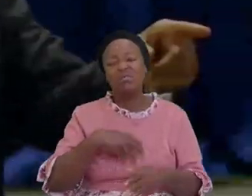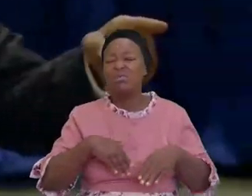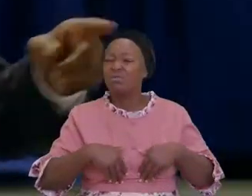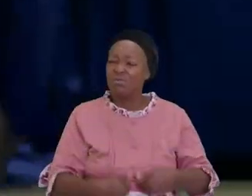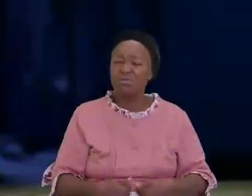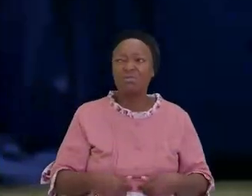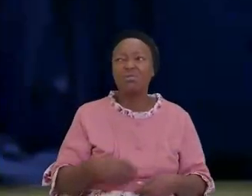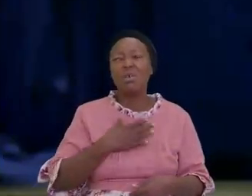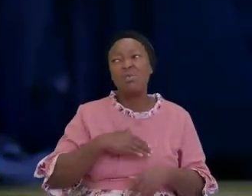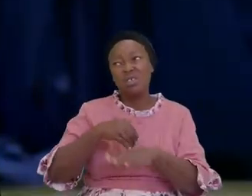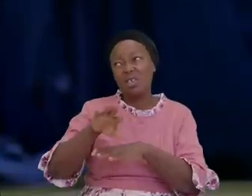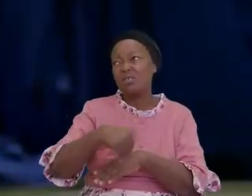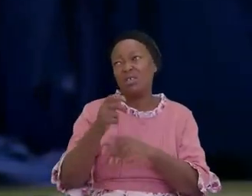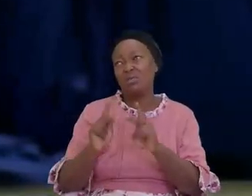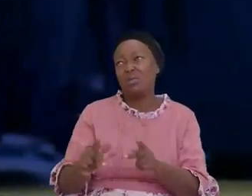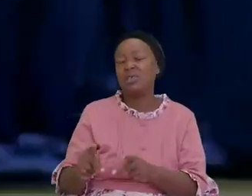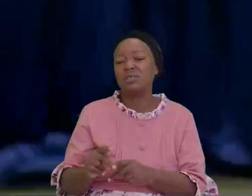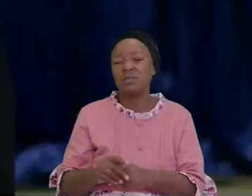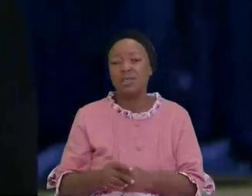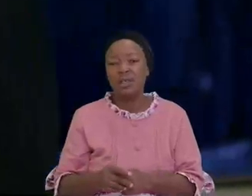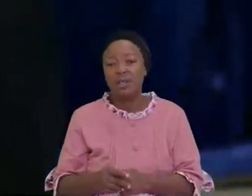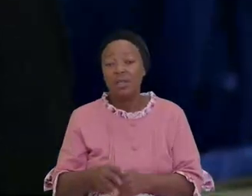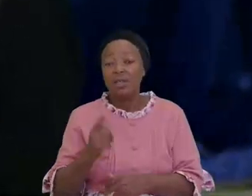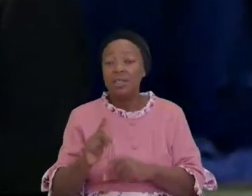Envoie une autre personne.